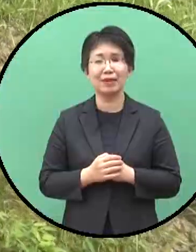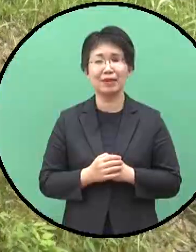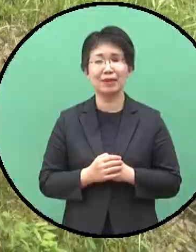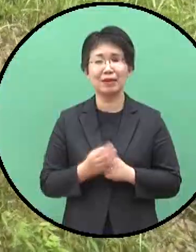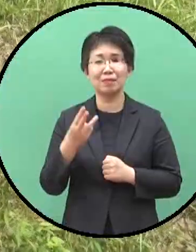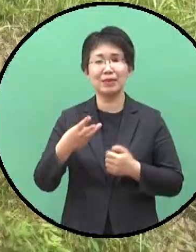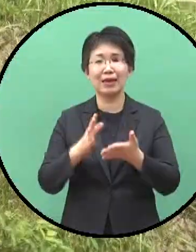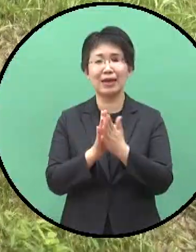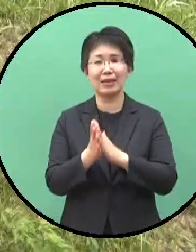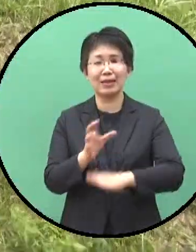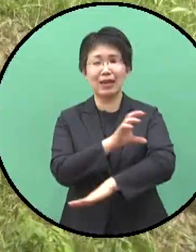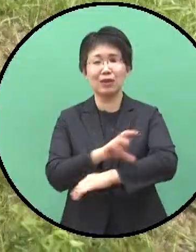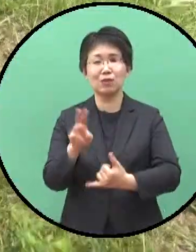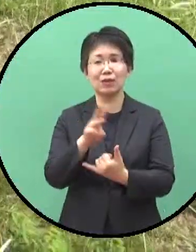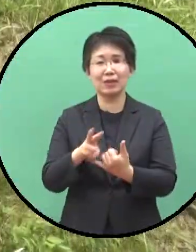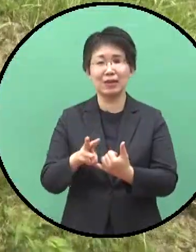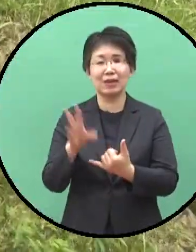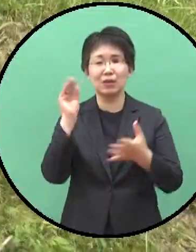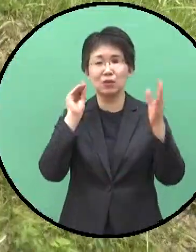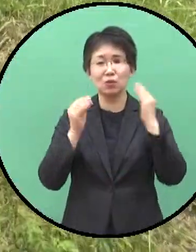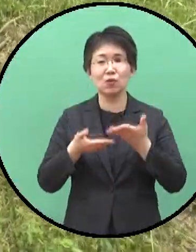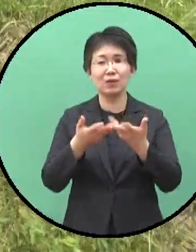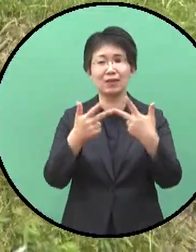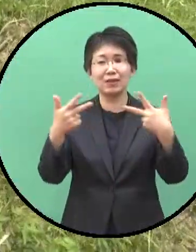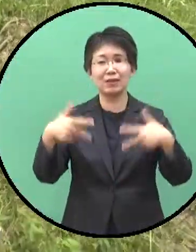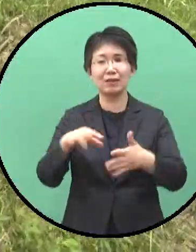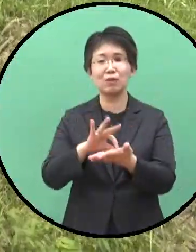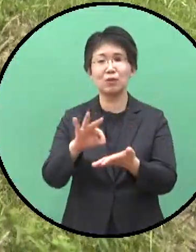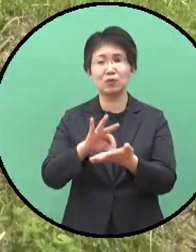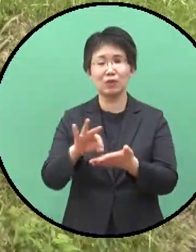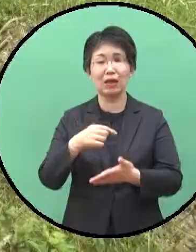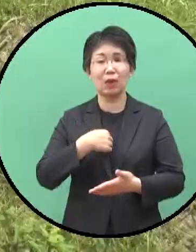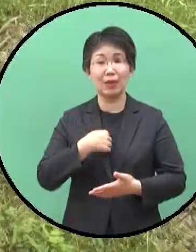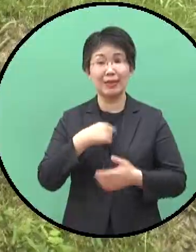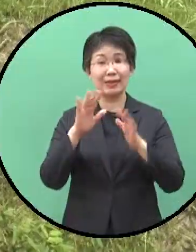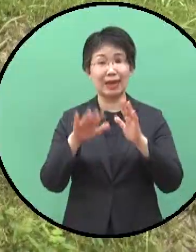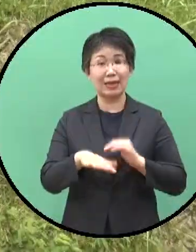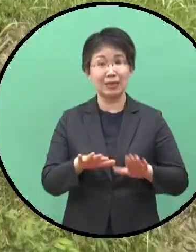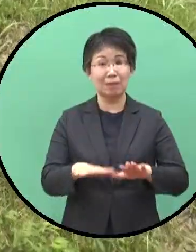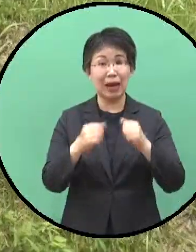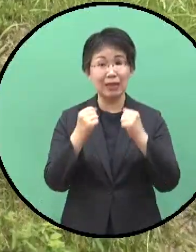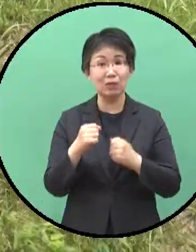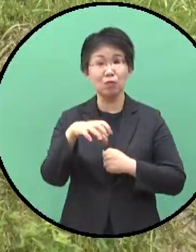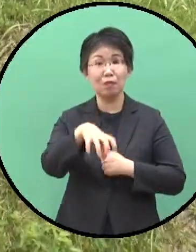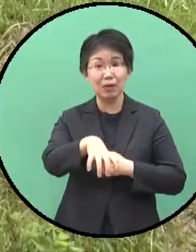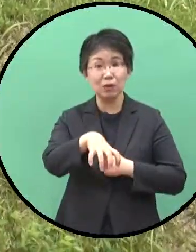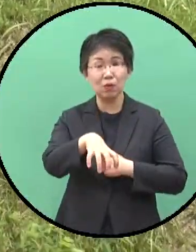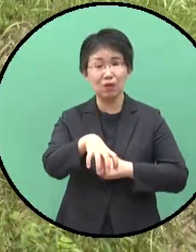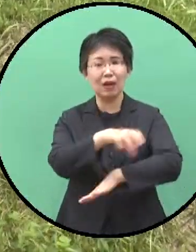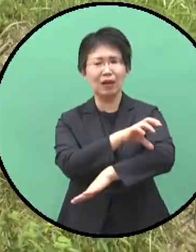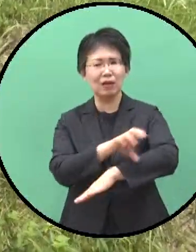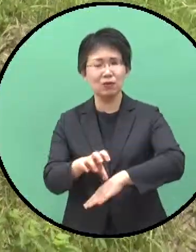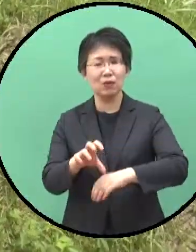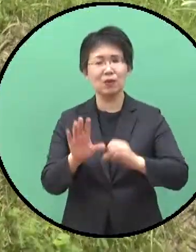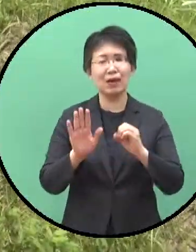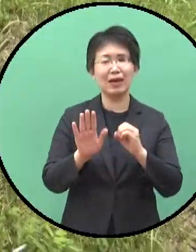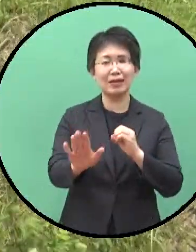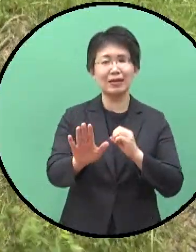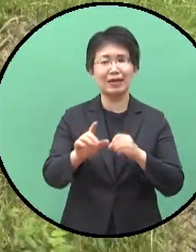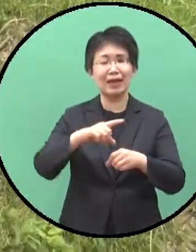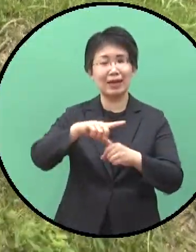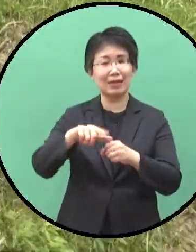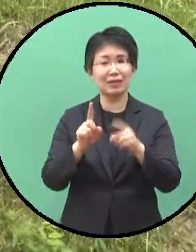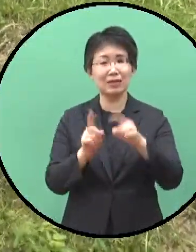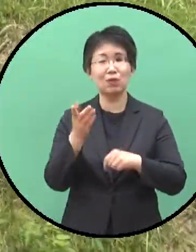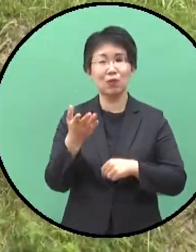三重県土砂災害情報提供システムを使って、私が今いる場所が土砂災害警戒区域かどうか調べ